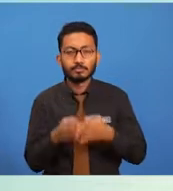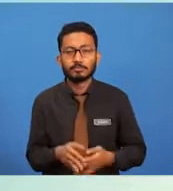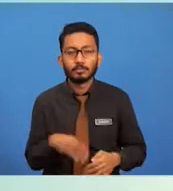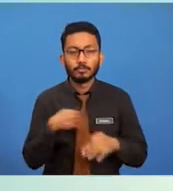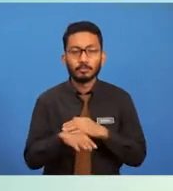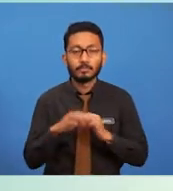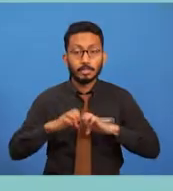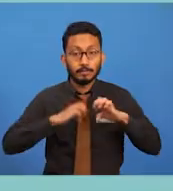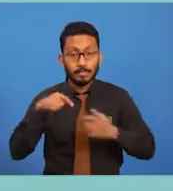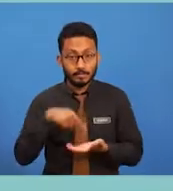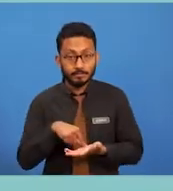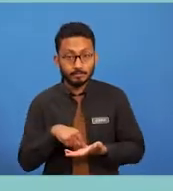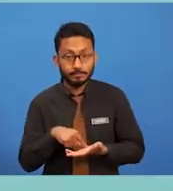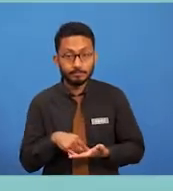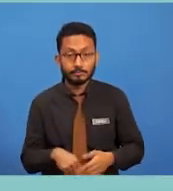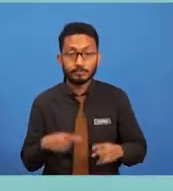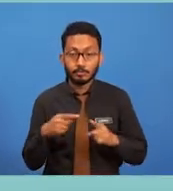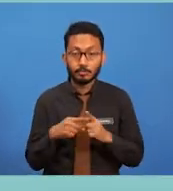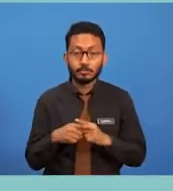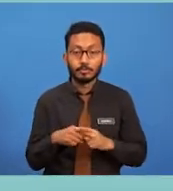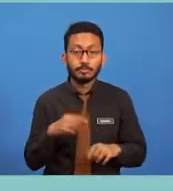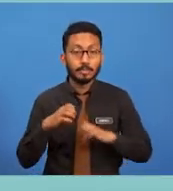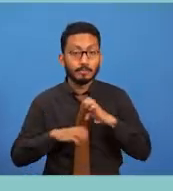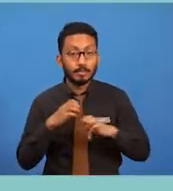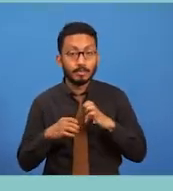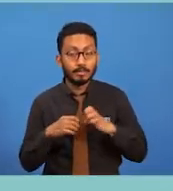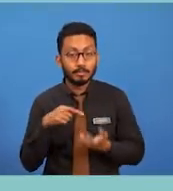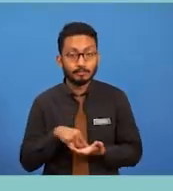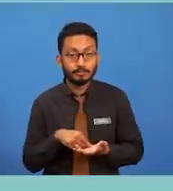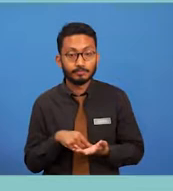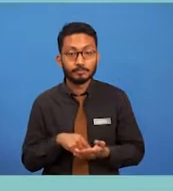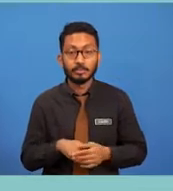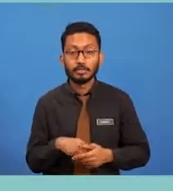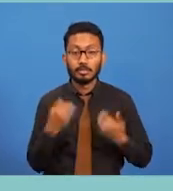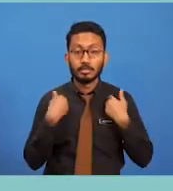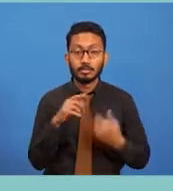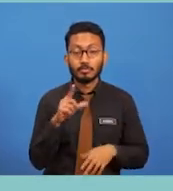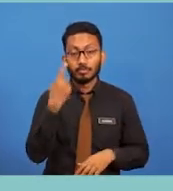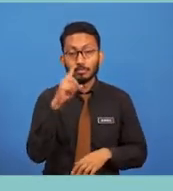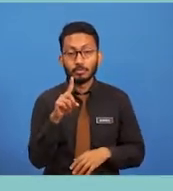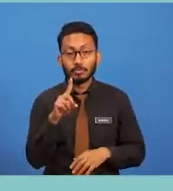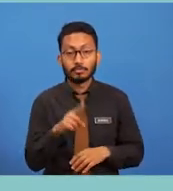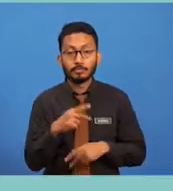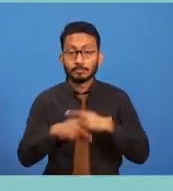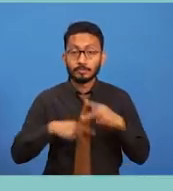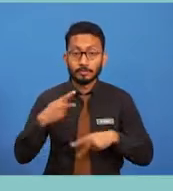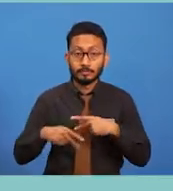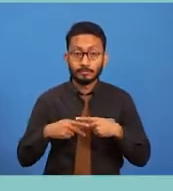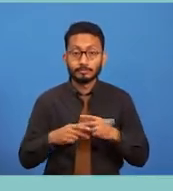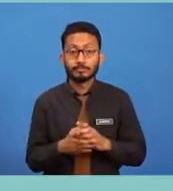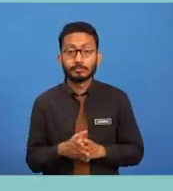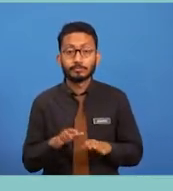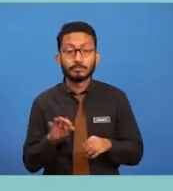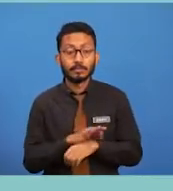ini. Tujuan eksperimen ini dilaksanakan adalah untuk mengkaji